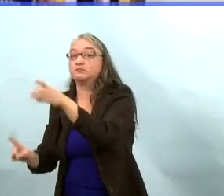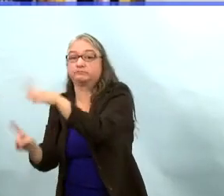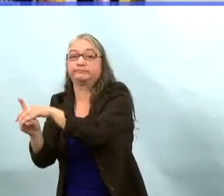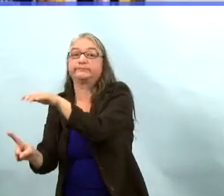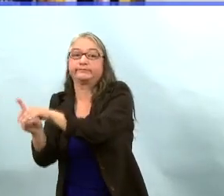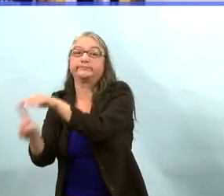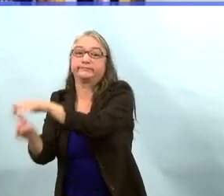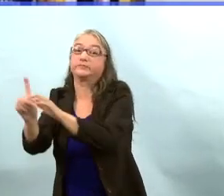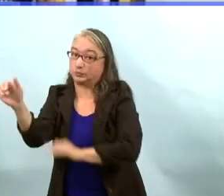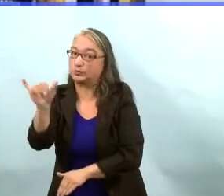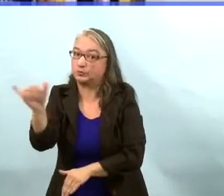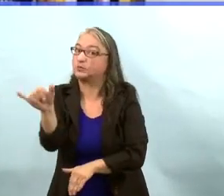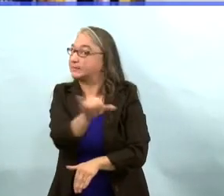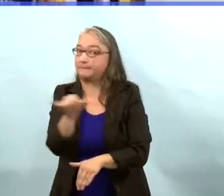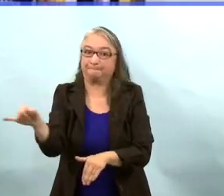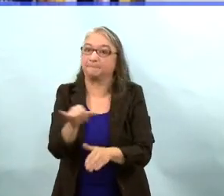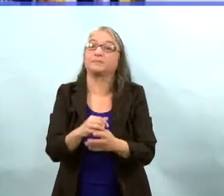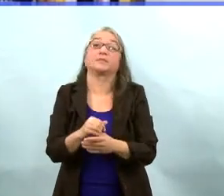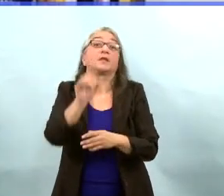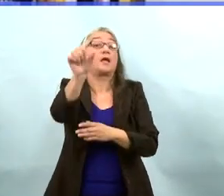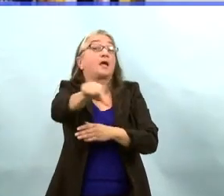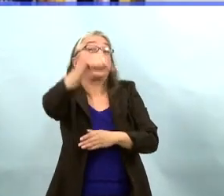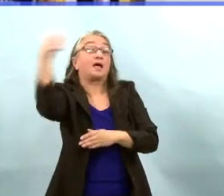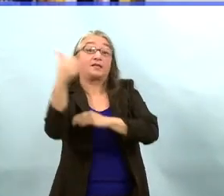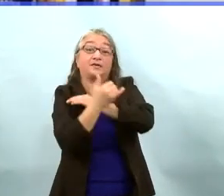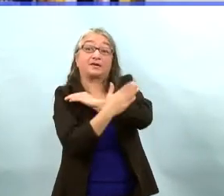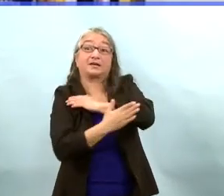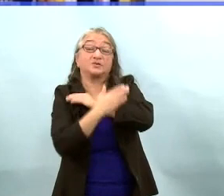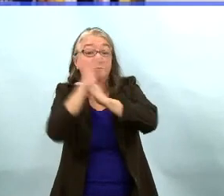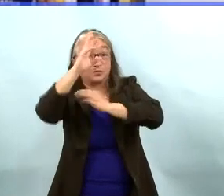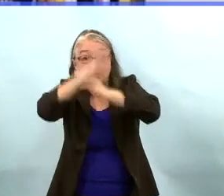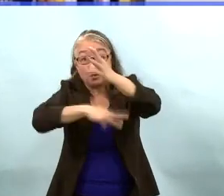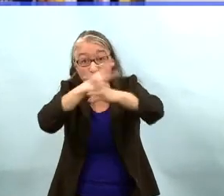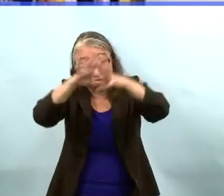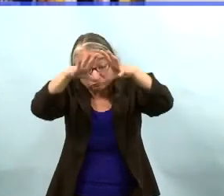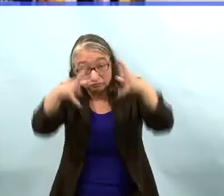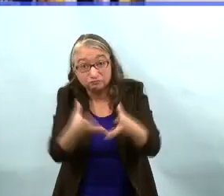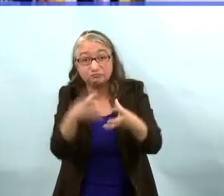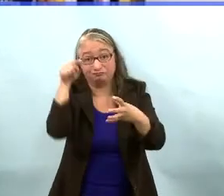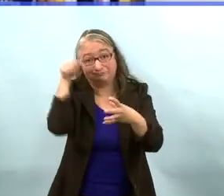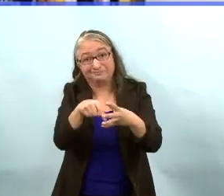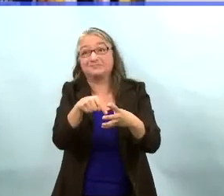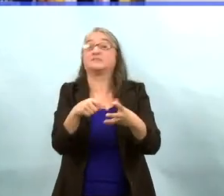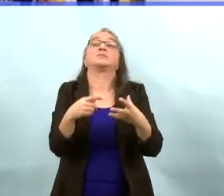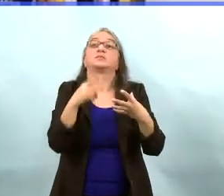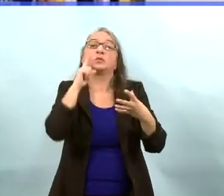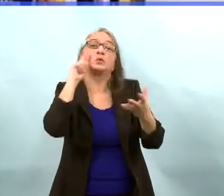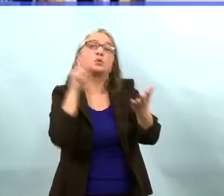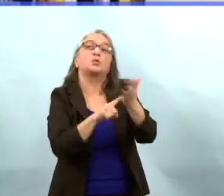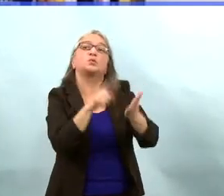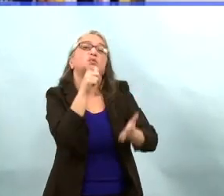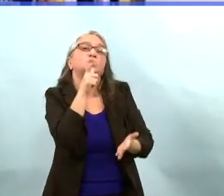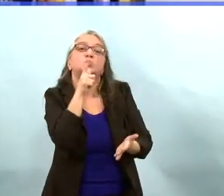viennent d'autres pays et on commence à en avoir au Manitoba que pour les personnes plus âgées ou les personnes qui ont déjà d'autres maladies